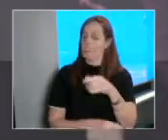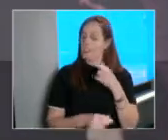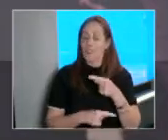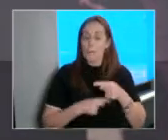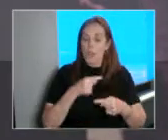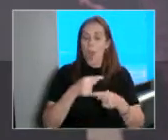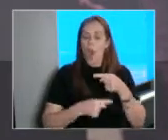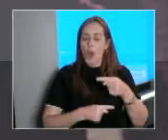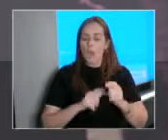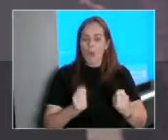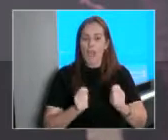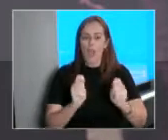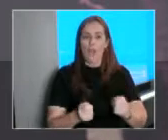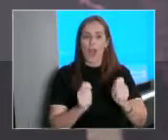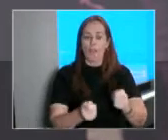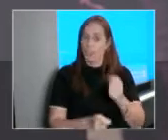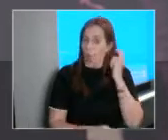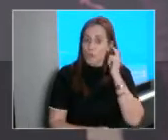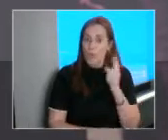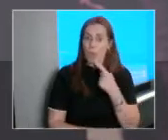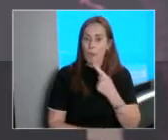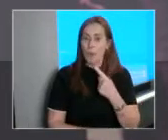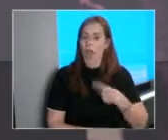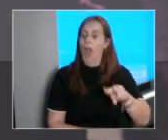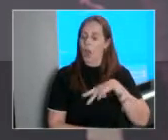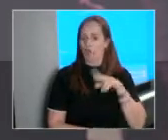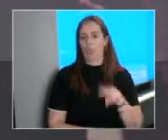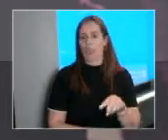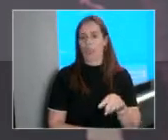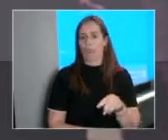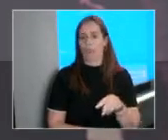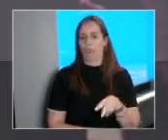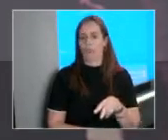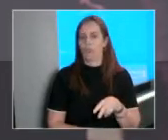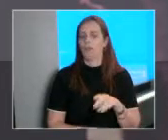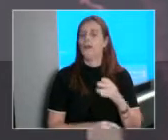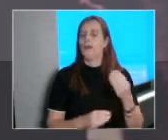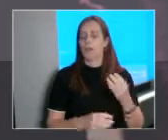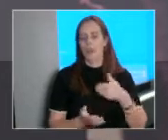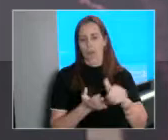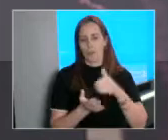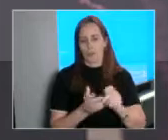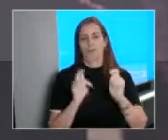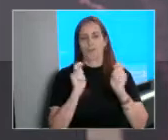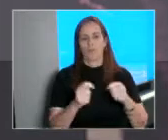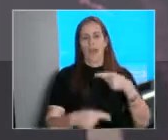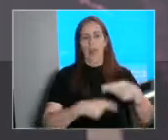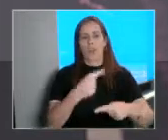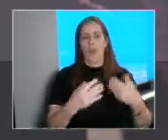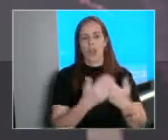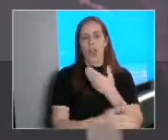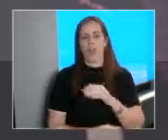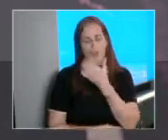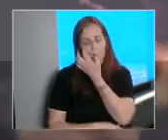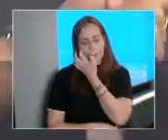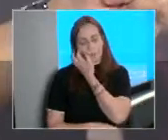עובר מדור לדור, ואתה שומע אותם מדברים על האחריות שיש להם להעביר את הדבר הזה לדור הבא. יש